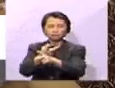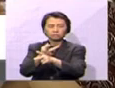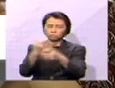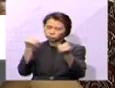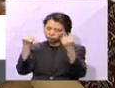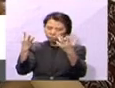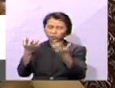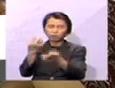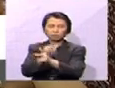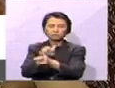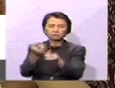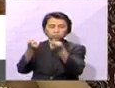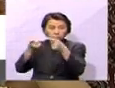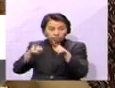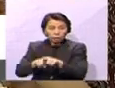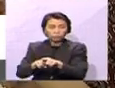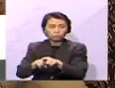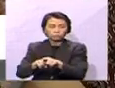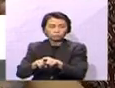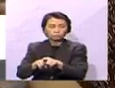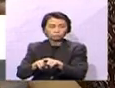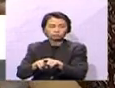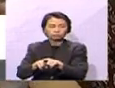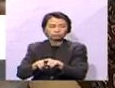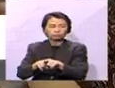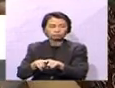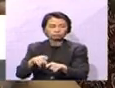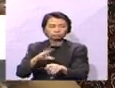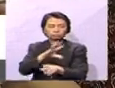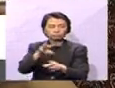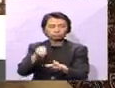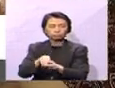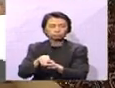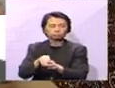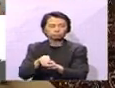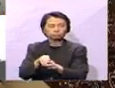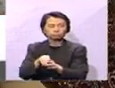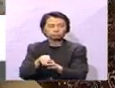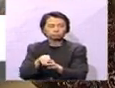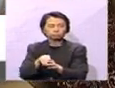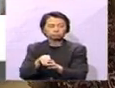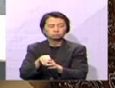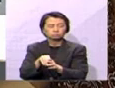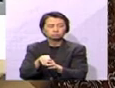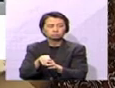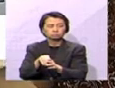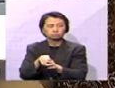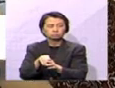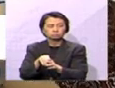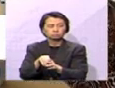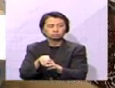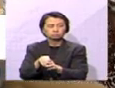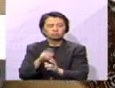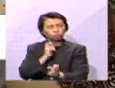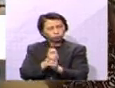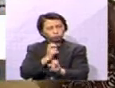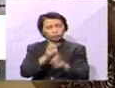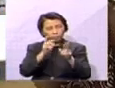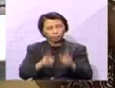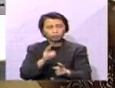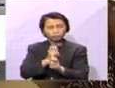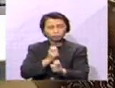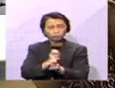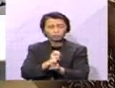berlaku telah menyebabkan ini apa ni kusahan